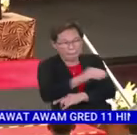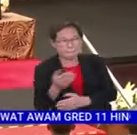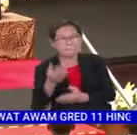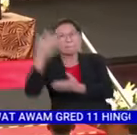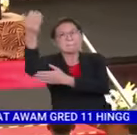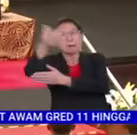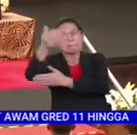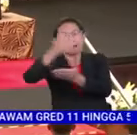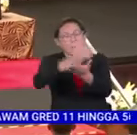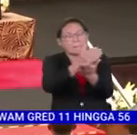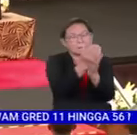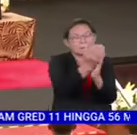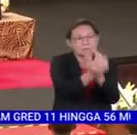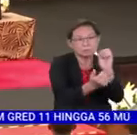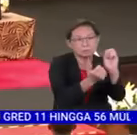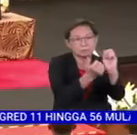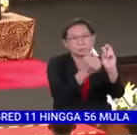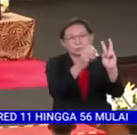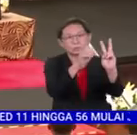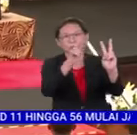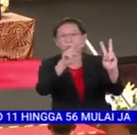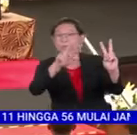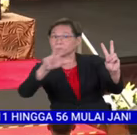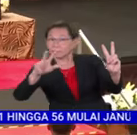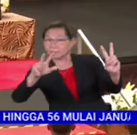membentangkan bajet 2023.